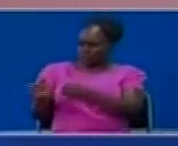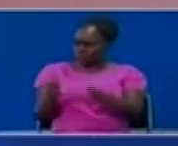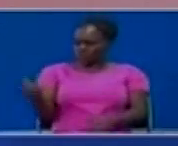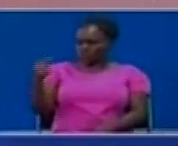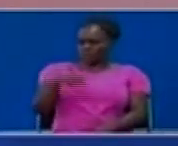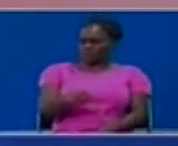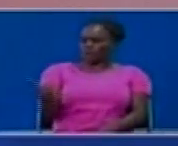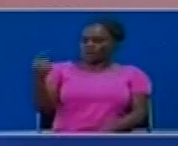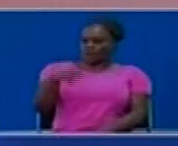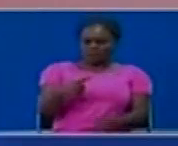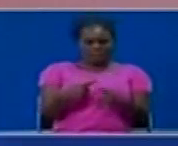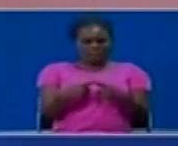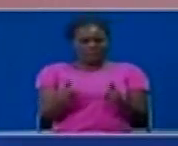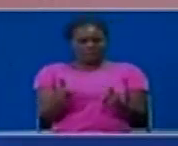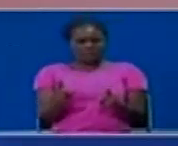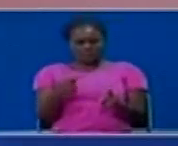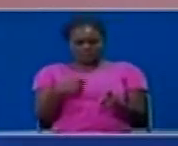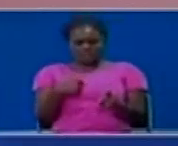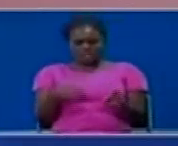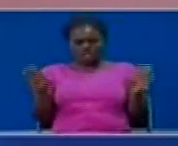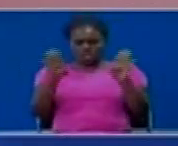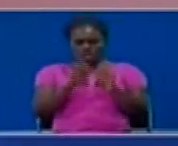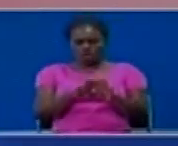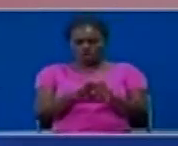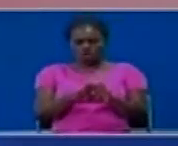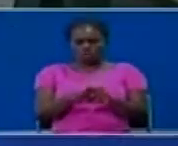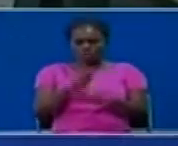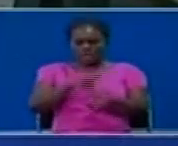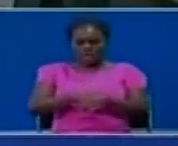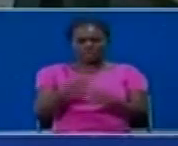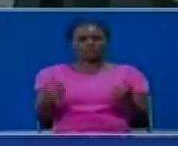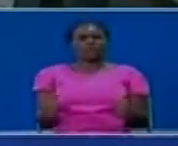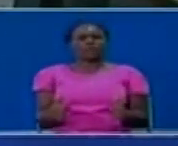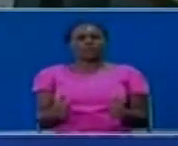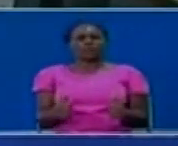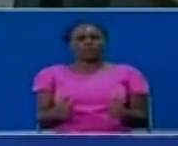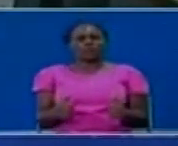na alikuja, lakini mimi nikafungwa hiyo risi paka dakika hii sijakwenda chukua.